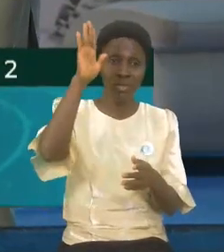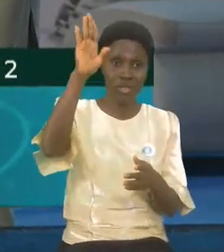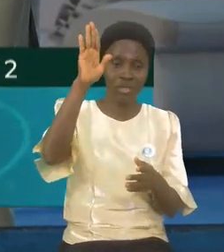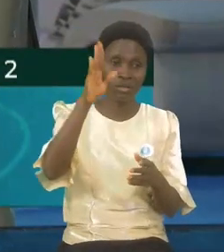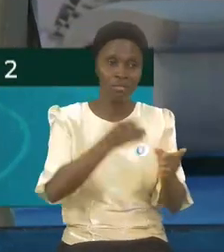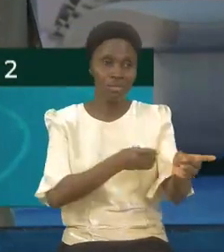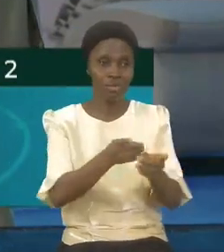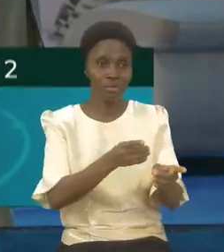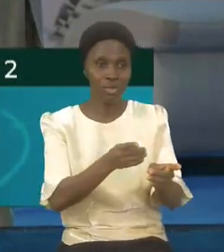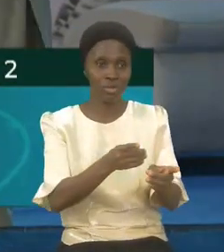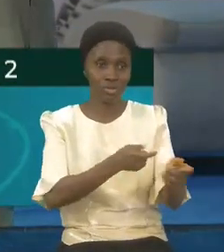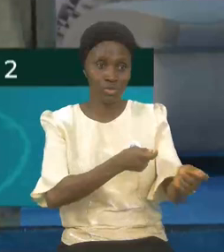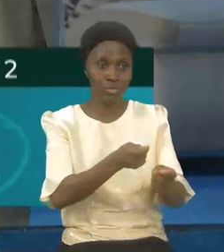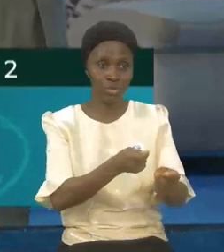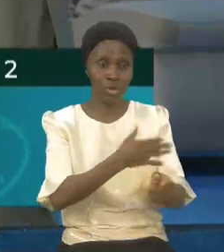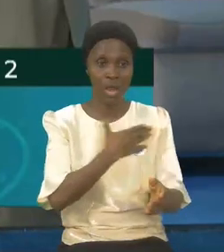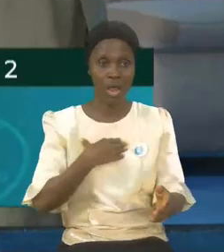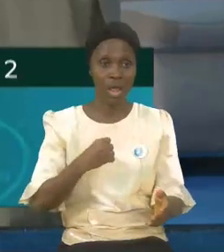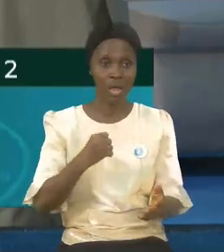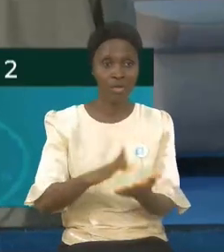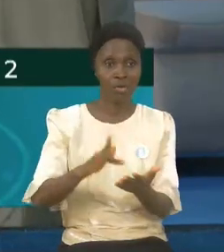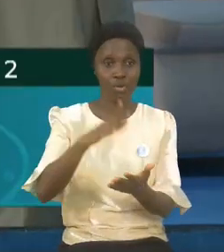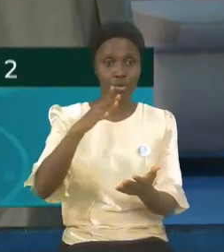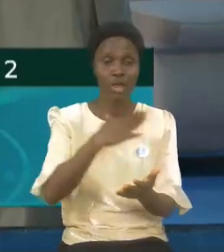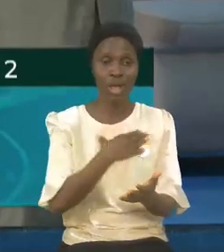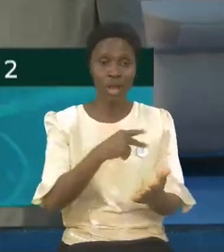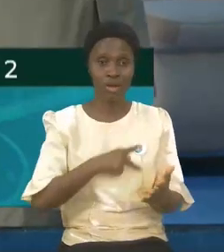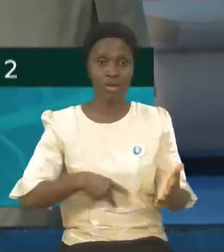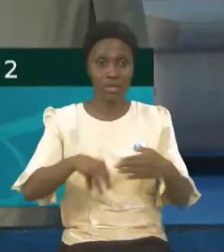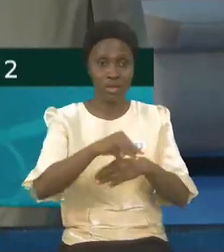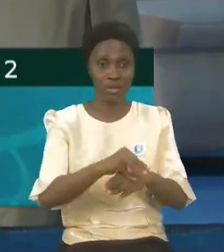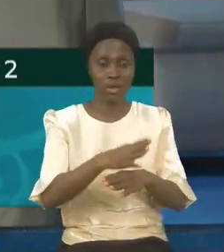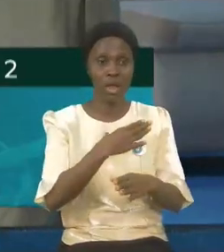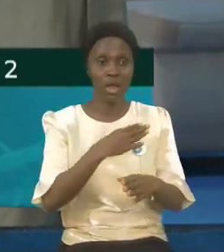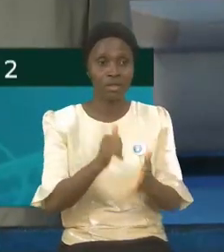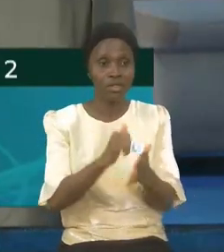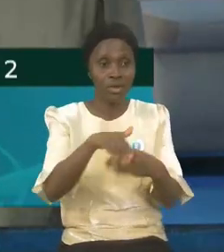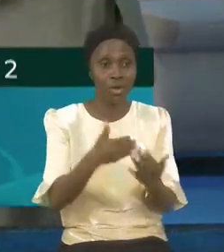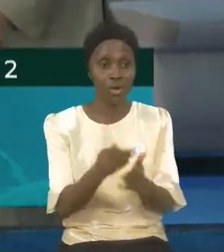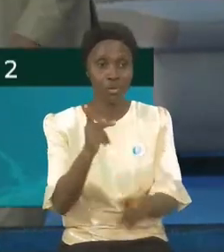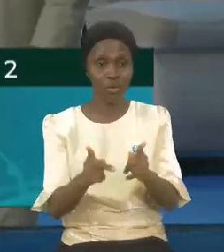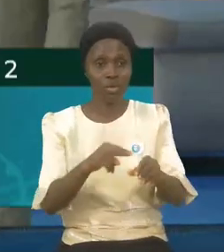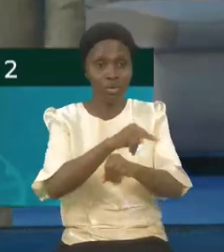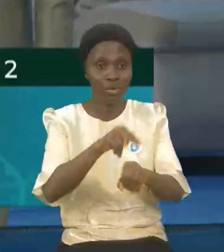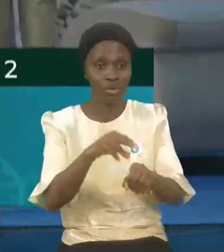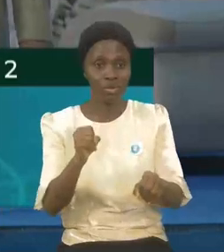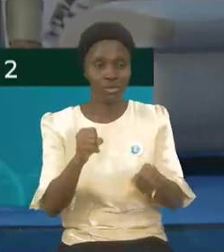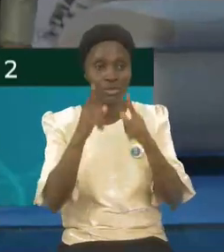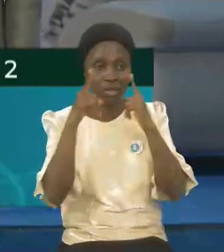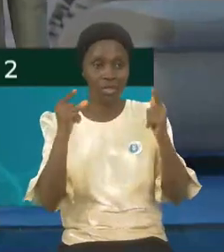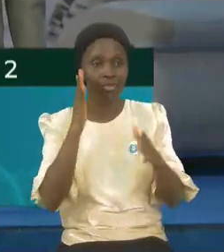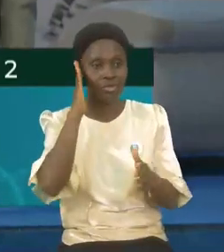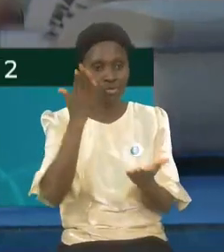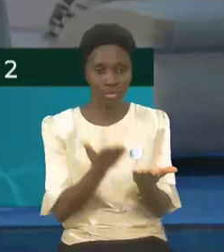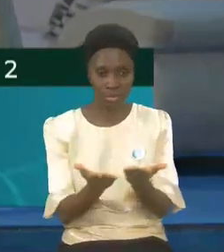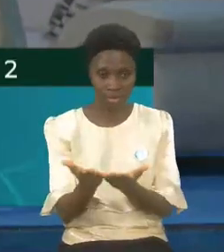la gloire et le règne. Et tous les peuples, les nations et les hommes de